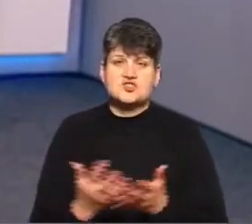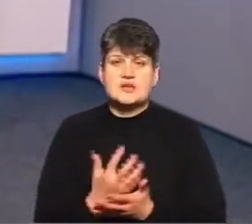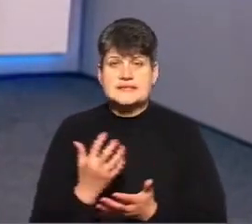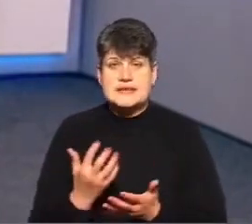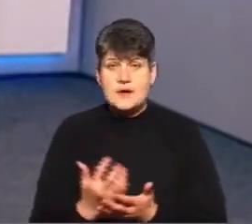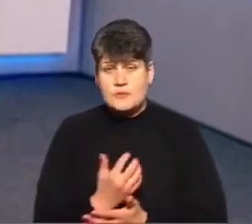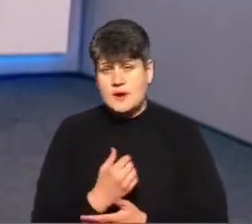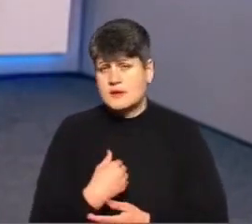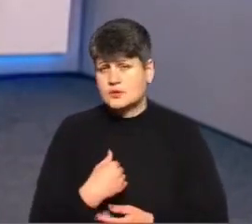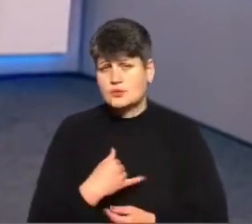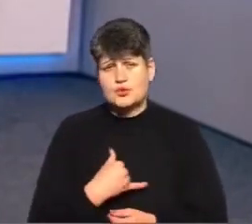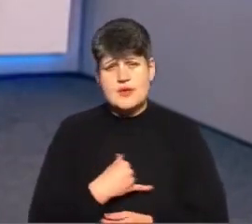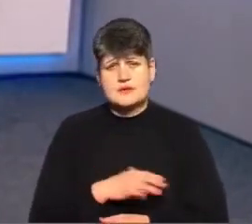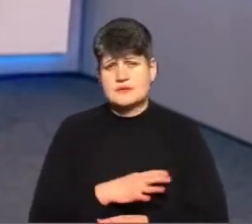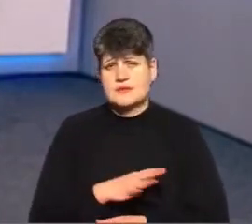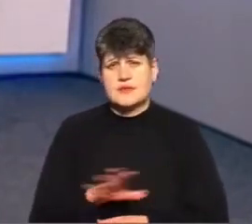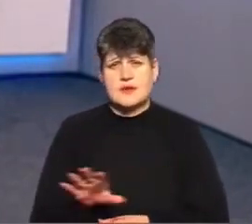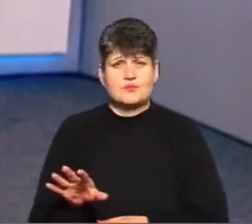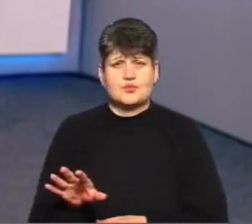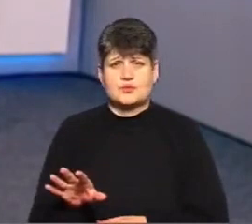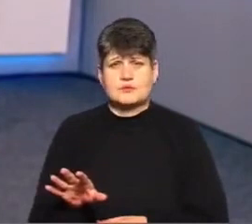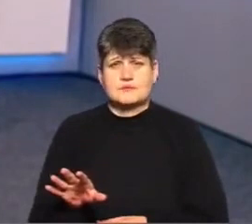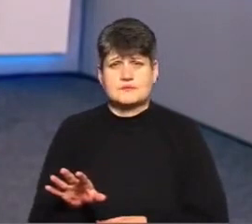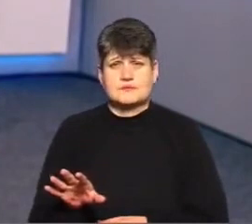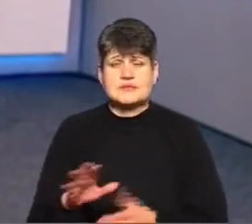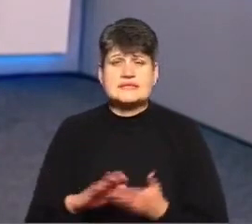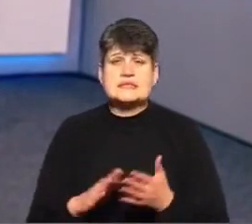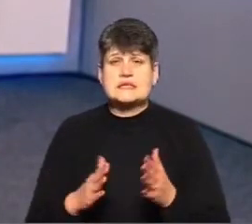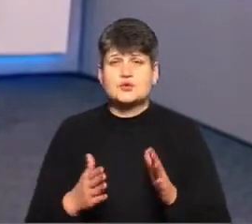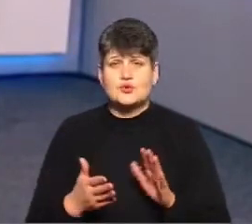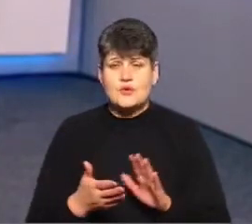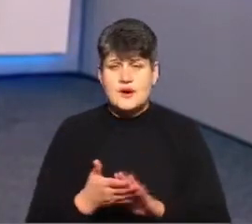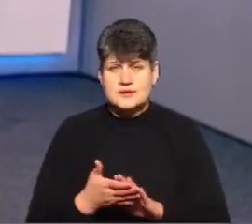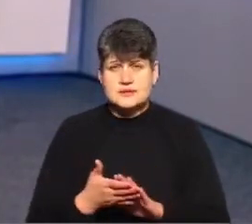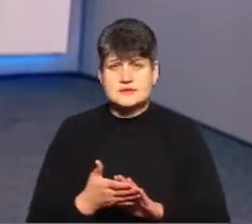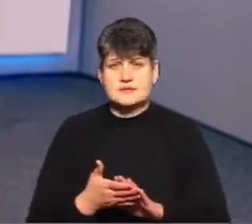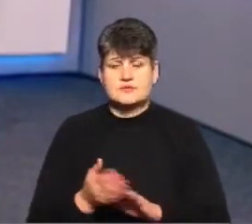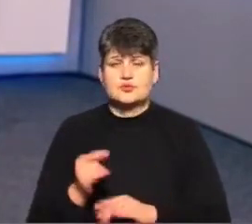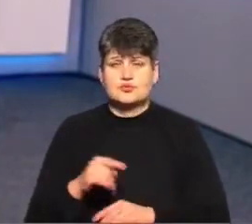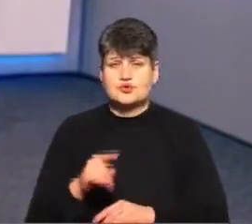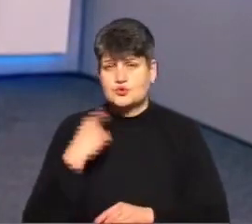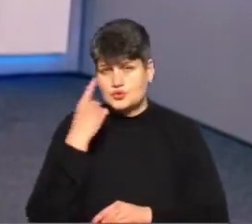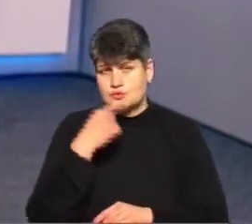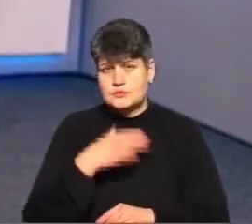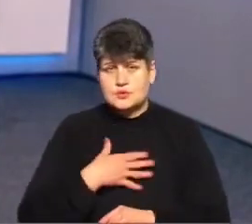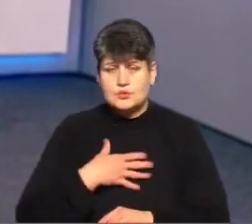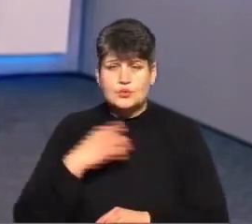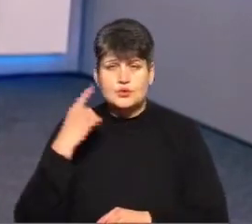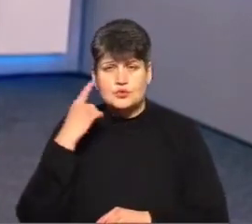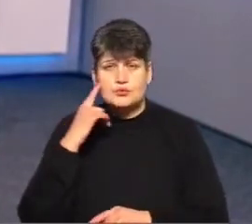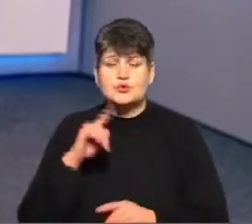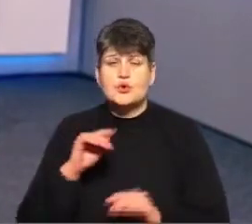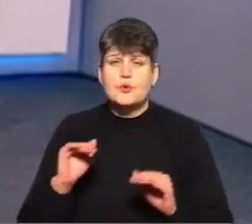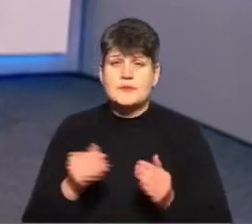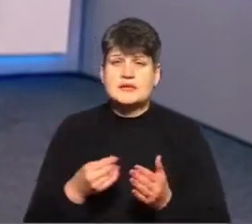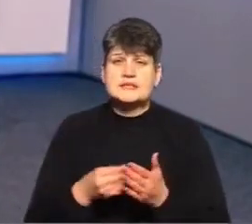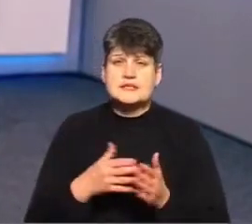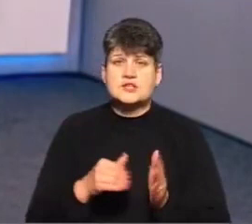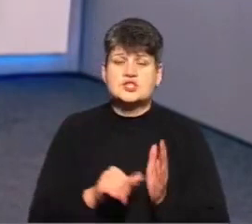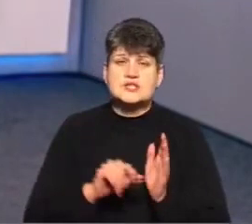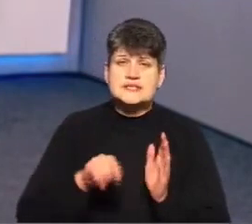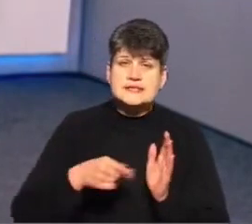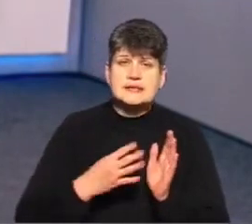було таких ситуацій, тому що особисто моя думка, що обмеження ціни 6,99 як для